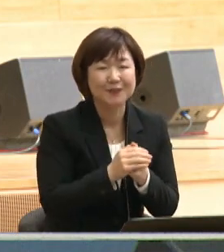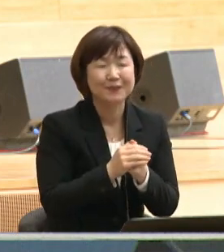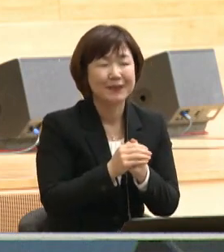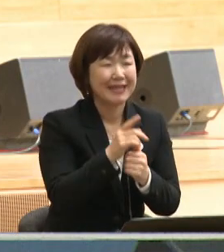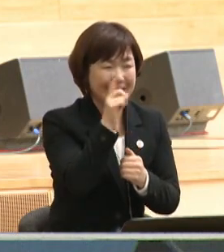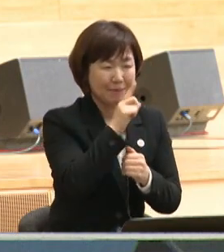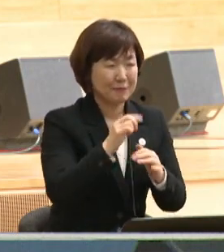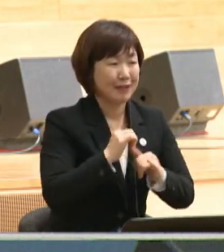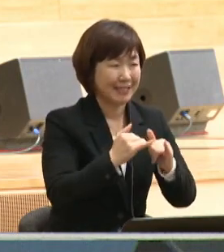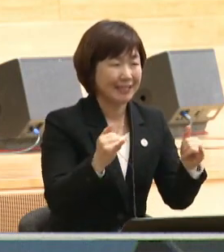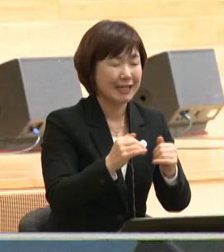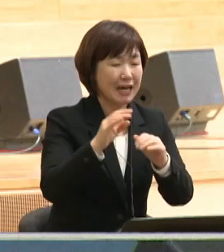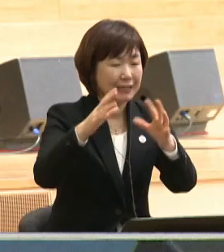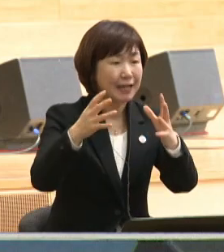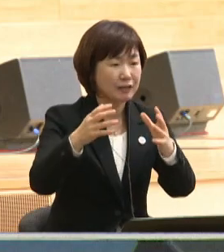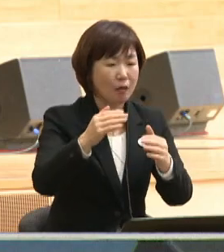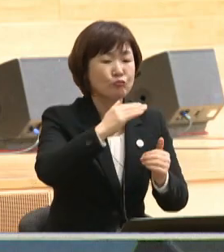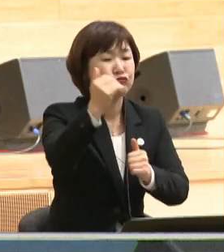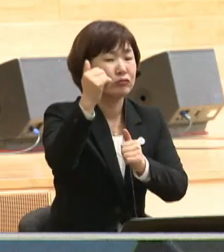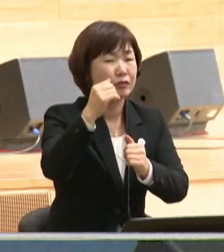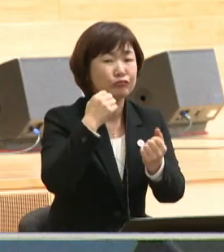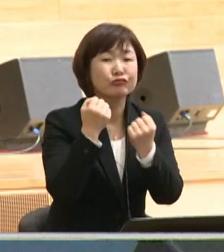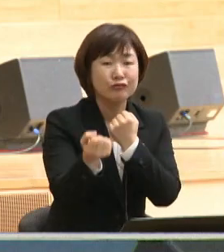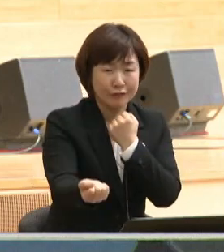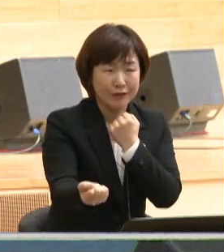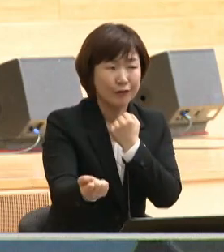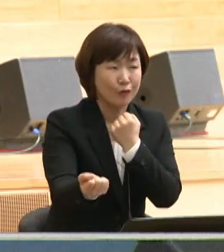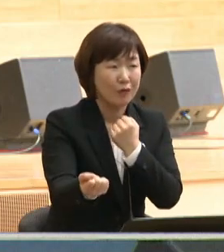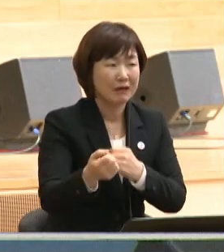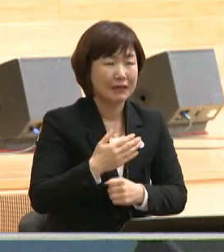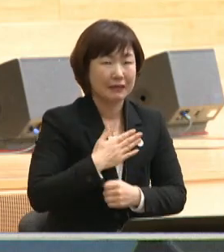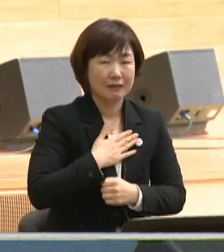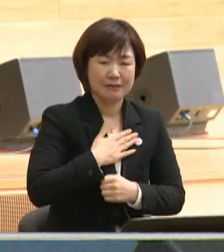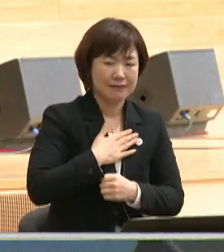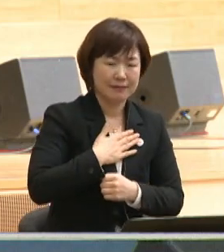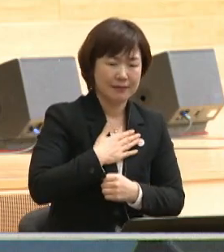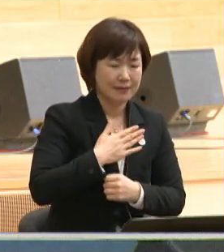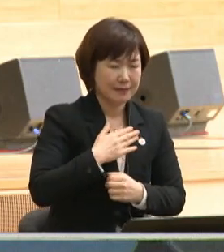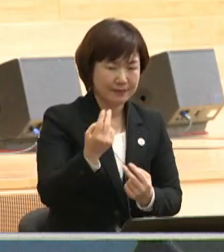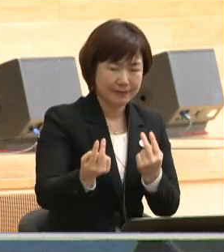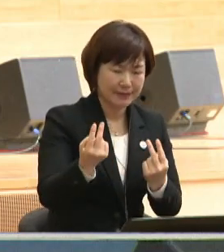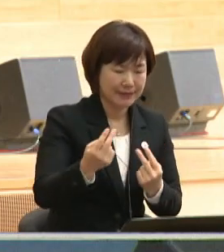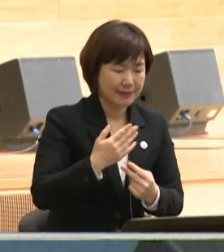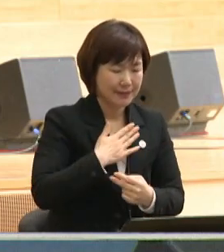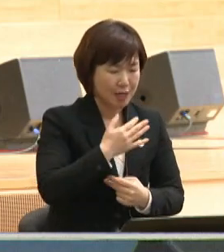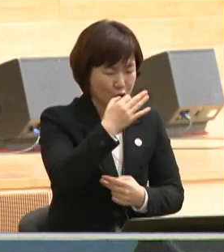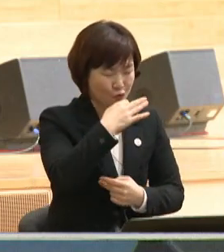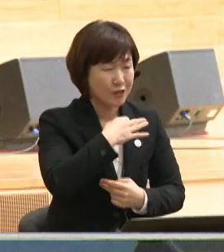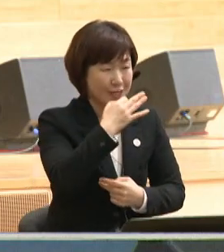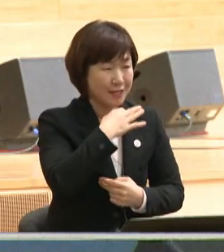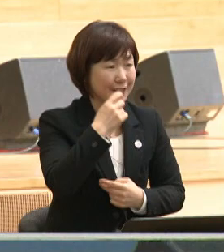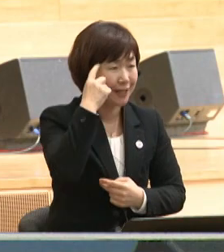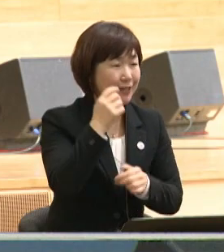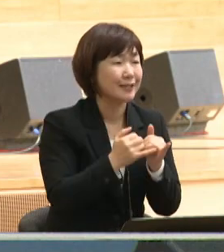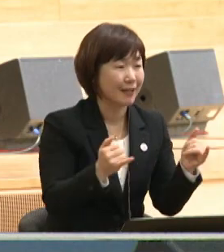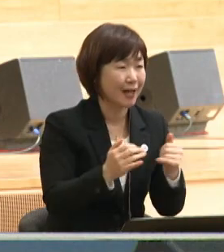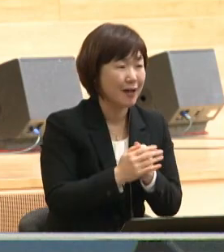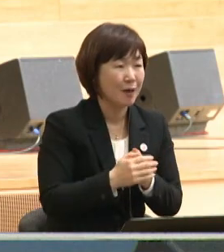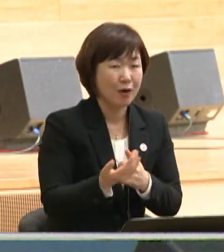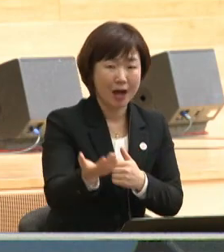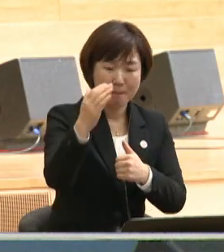병사들은 나라를 위해 부름을 받았음에도 불구하고 자기 자신을 먼저 생각하는 사람들입니다 주어진